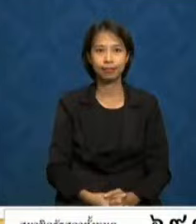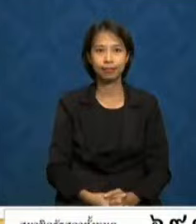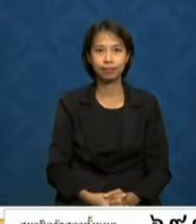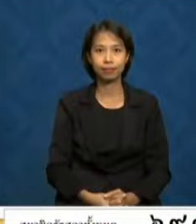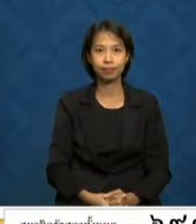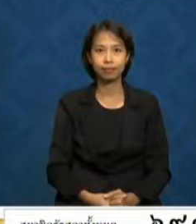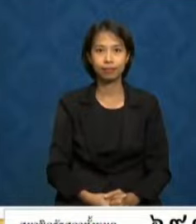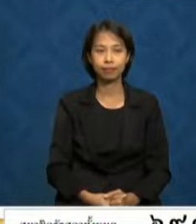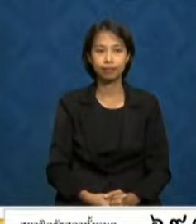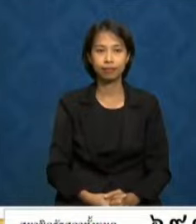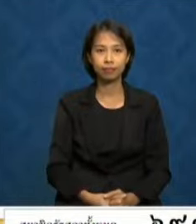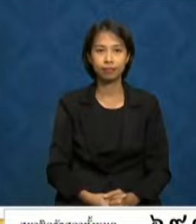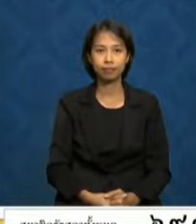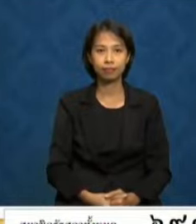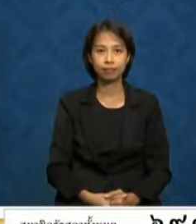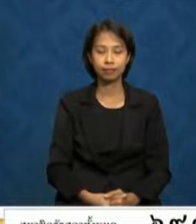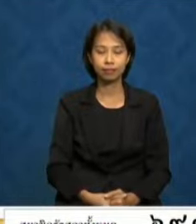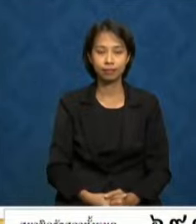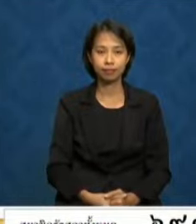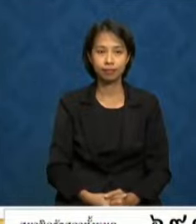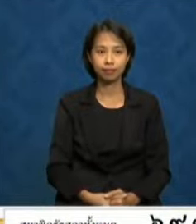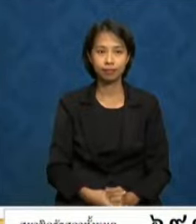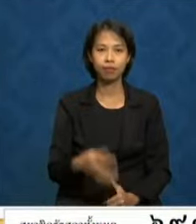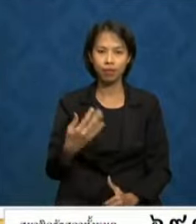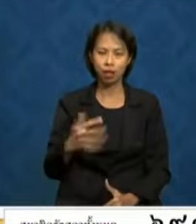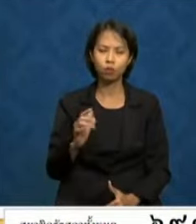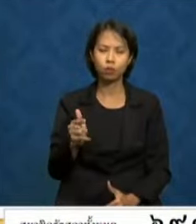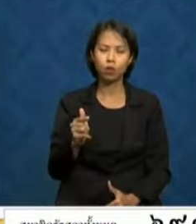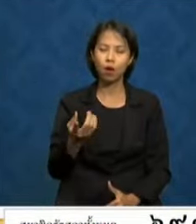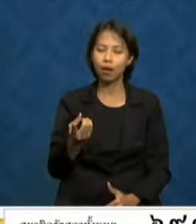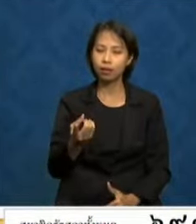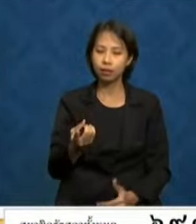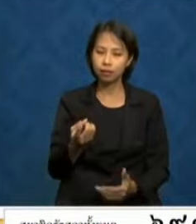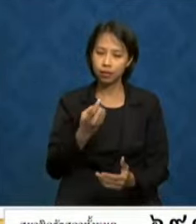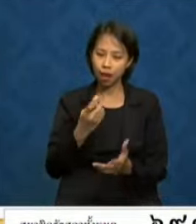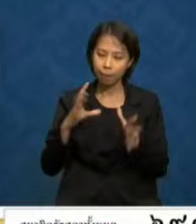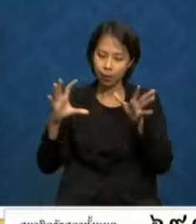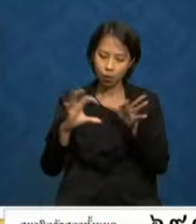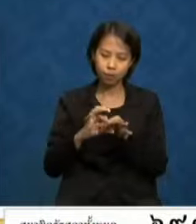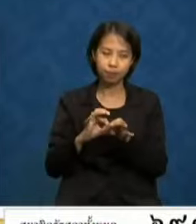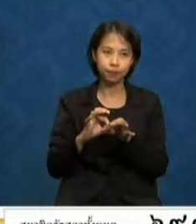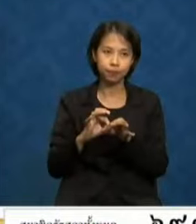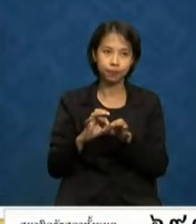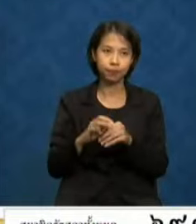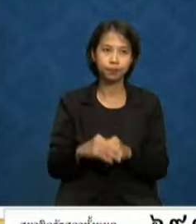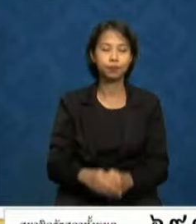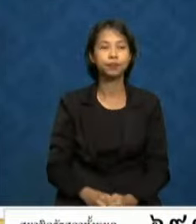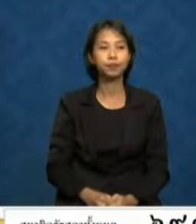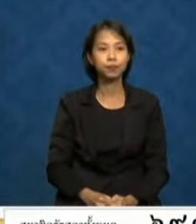ในส่วนของข้อที่เกี่ยวข้องกับข้อบทในเรื่องของ